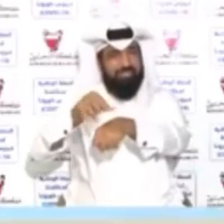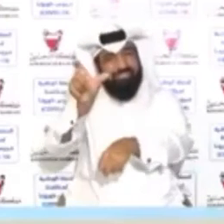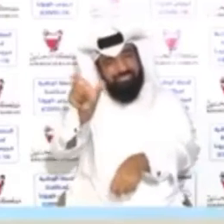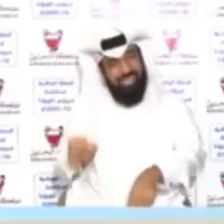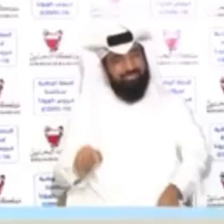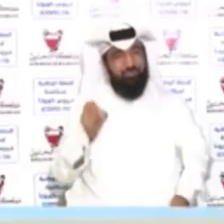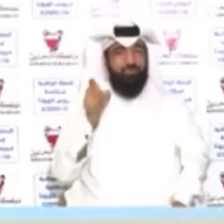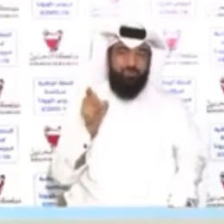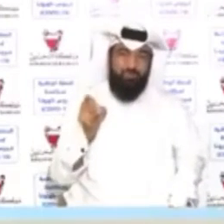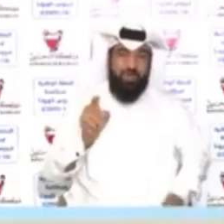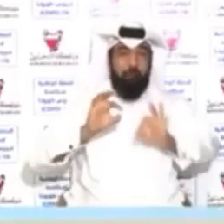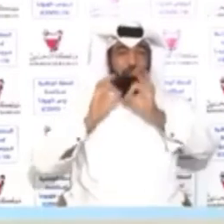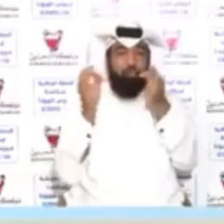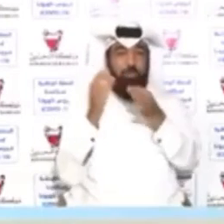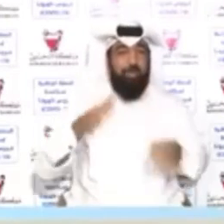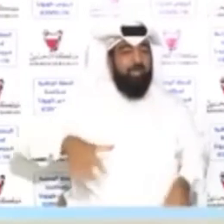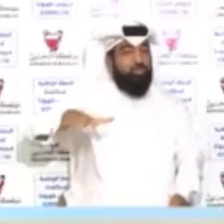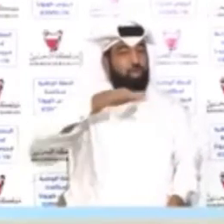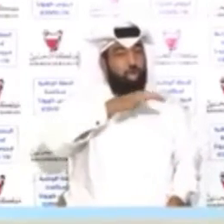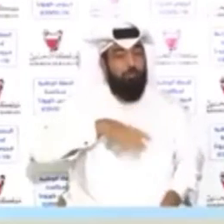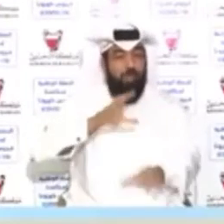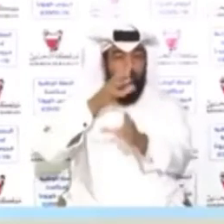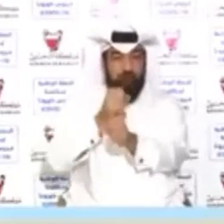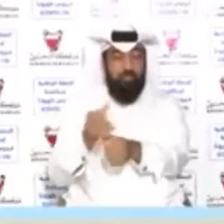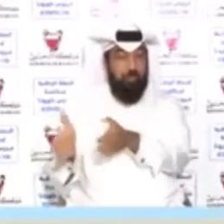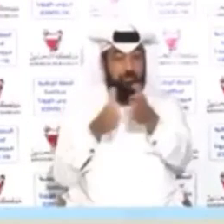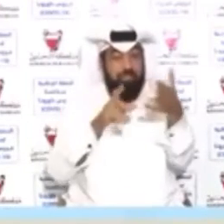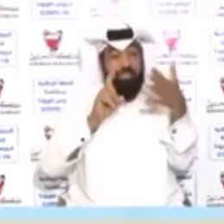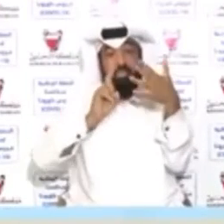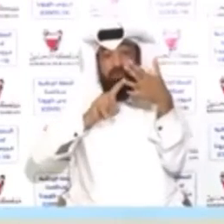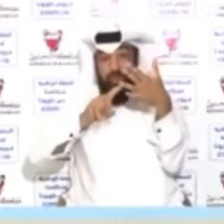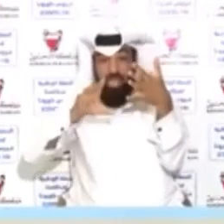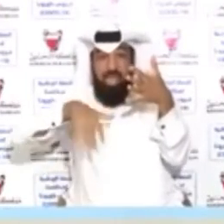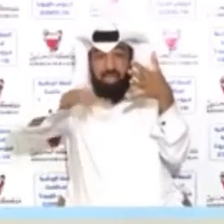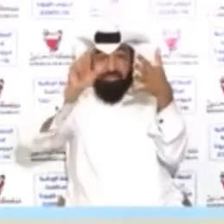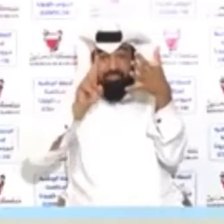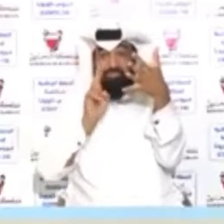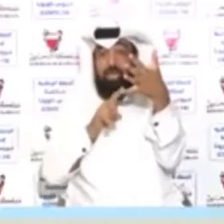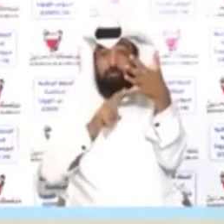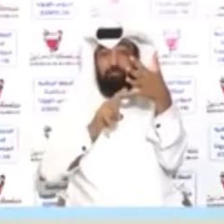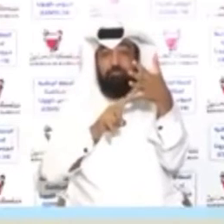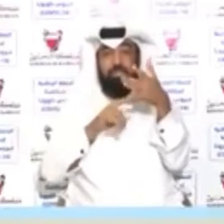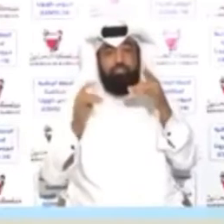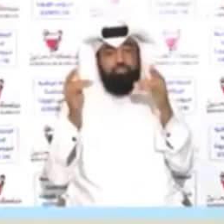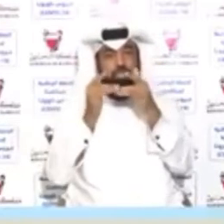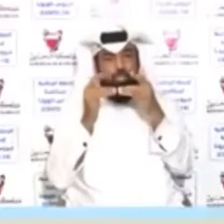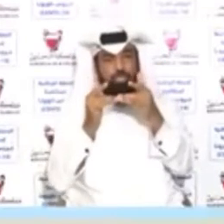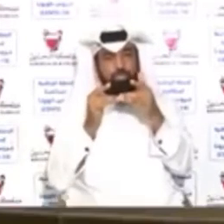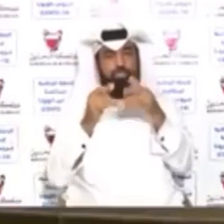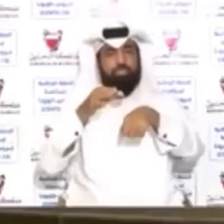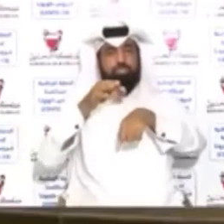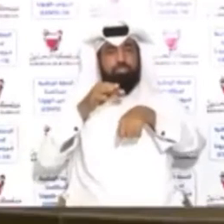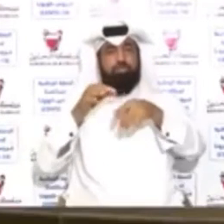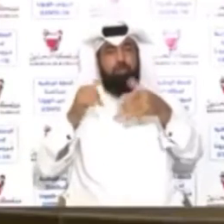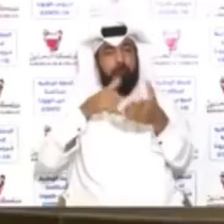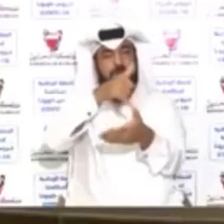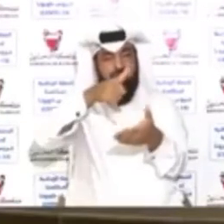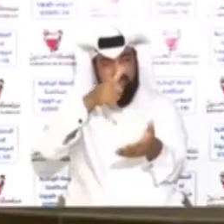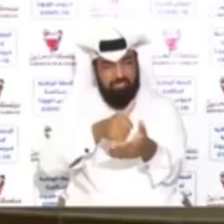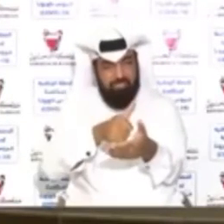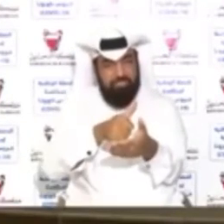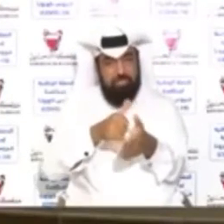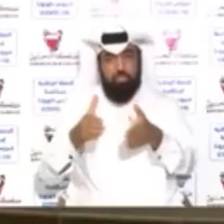كافة أفراد المجتمع. خامسا، تم رفع الطاقة الاستيعابية لمراكز